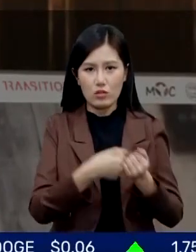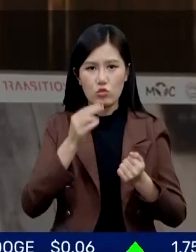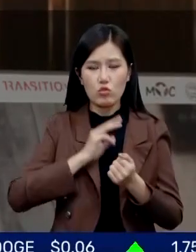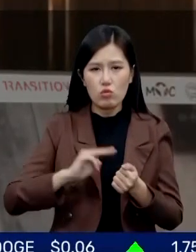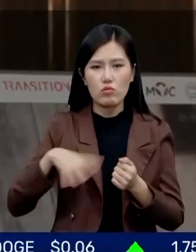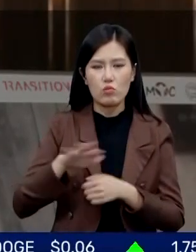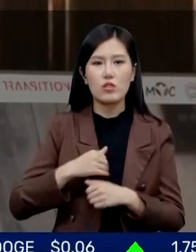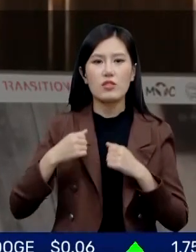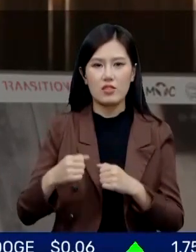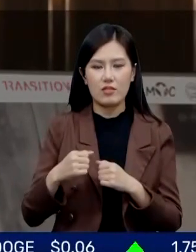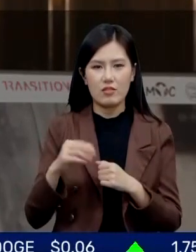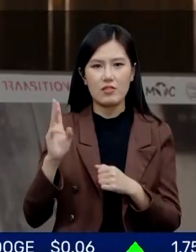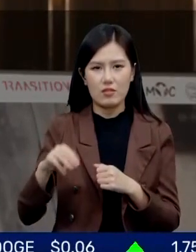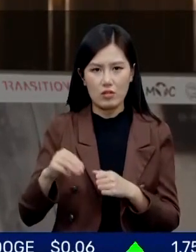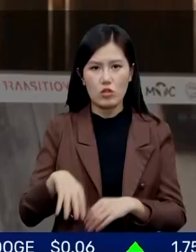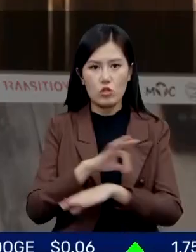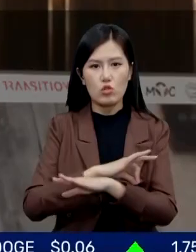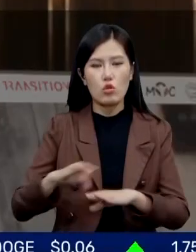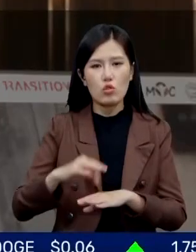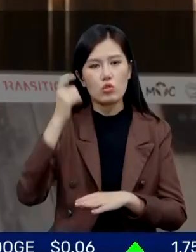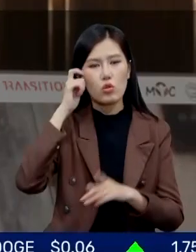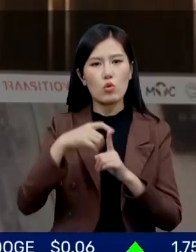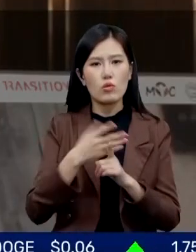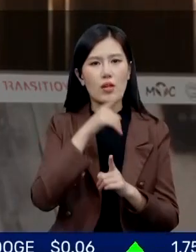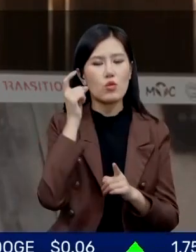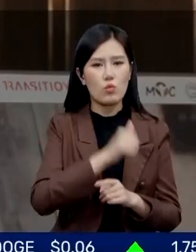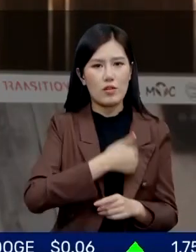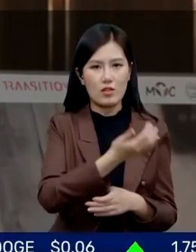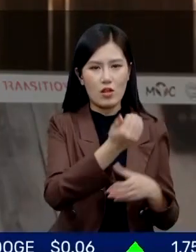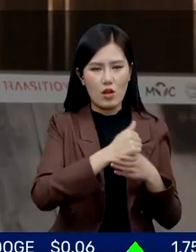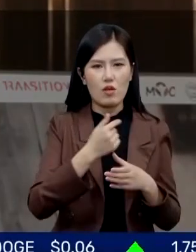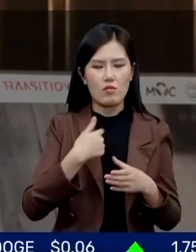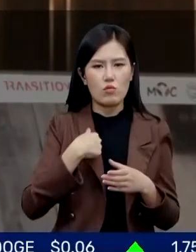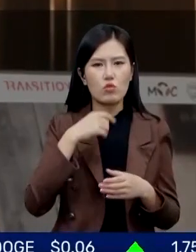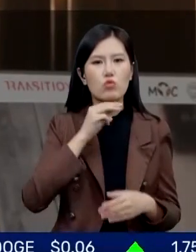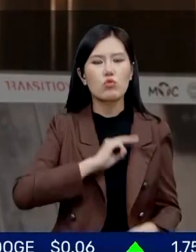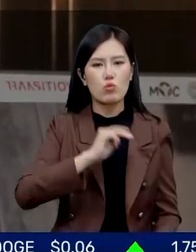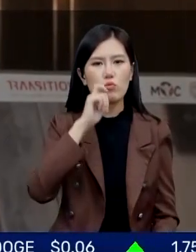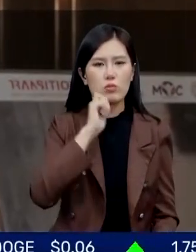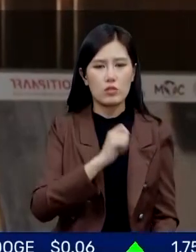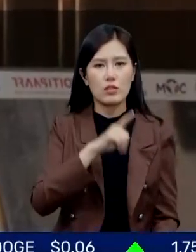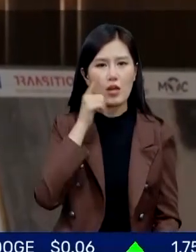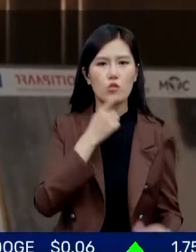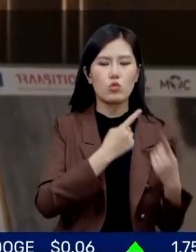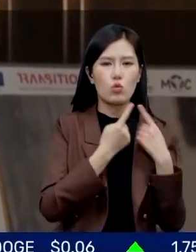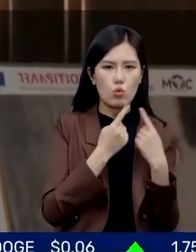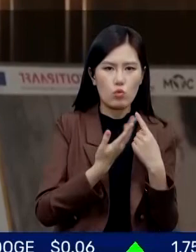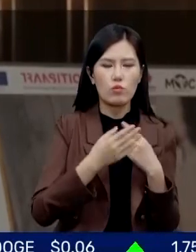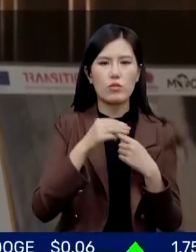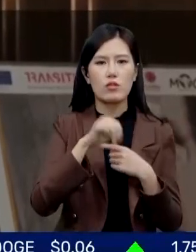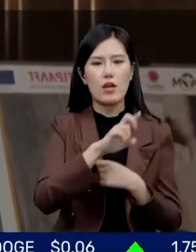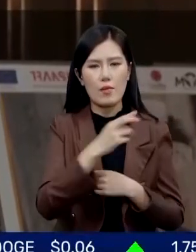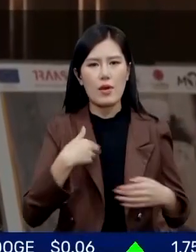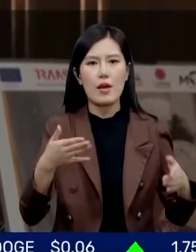ажилладаг. За төслийн ач холбогдол нь залуусын оролцоог нэмэгдүүлэхэд оршиж байна. За залуучуудын зөвлөл иргэний нийгмийн байгууллага зэрэгтэй хамтрахаас